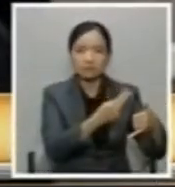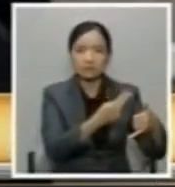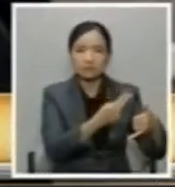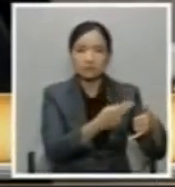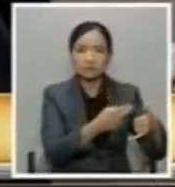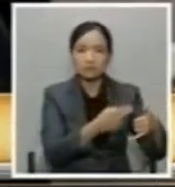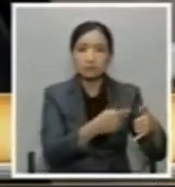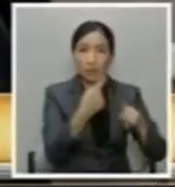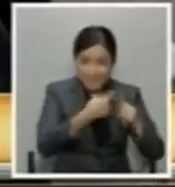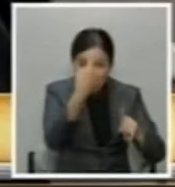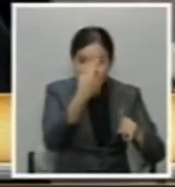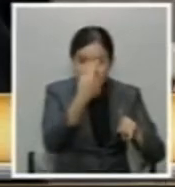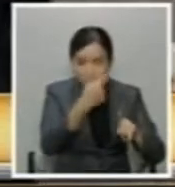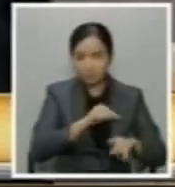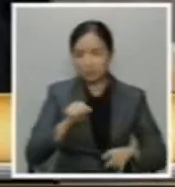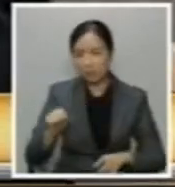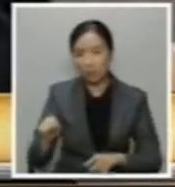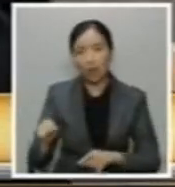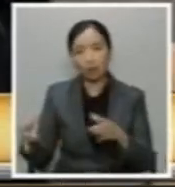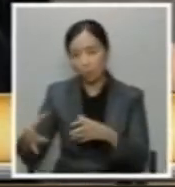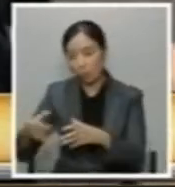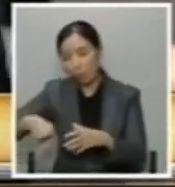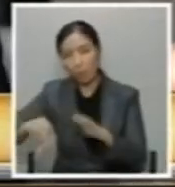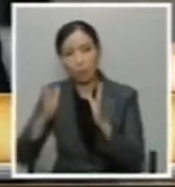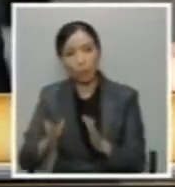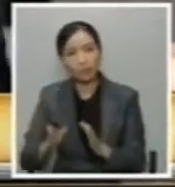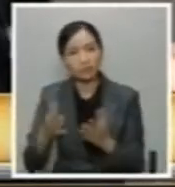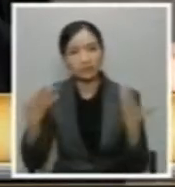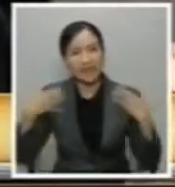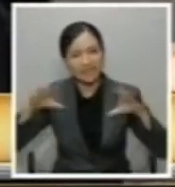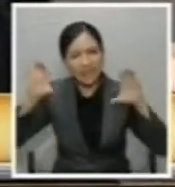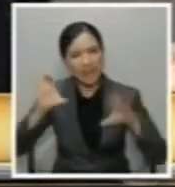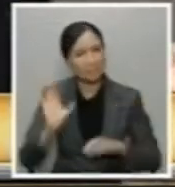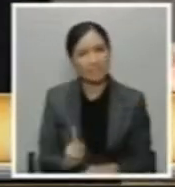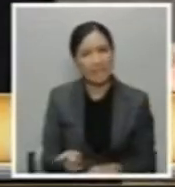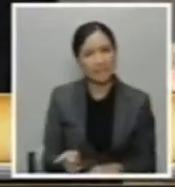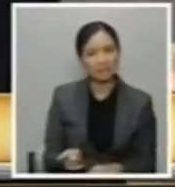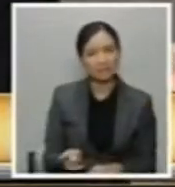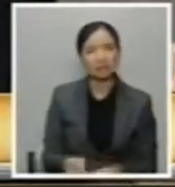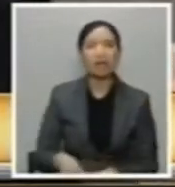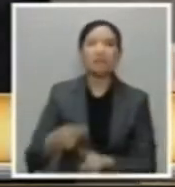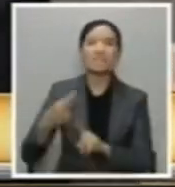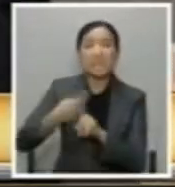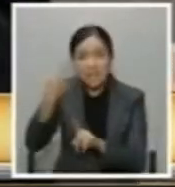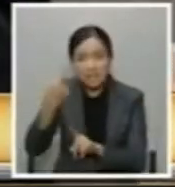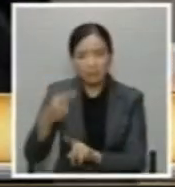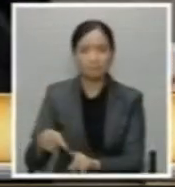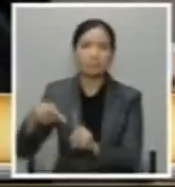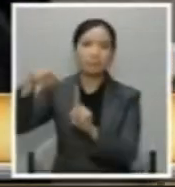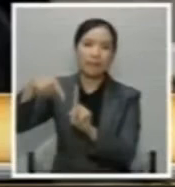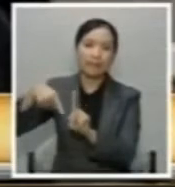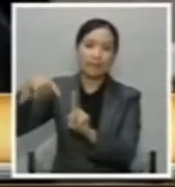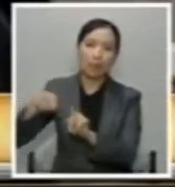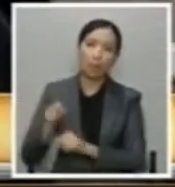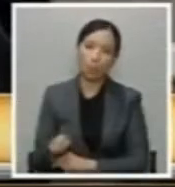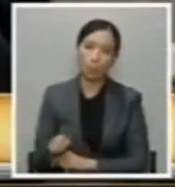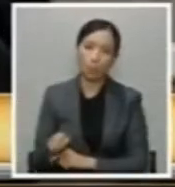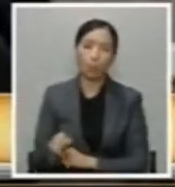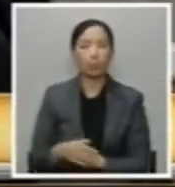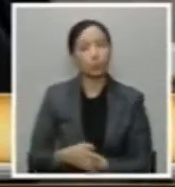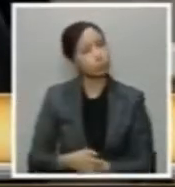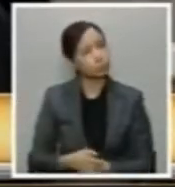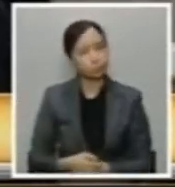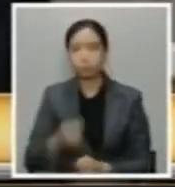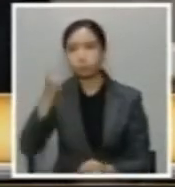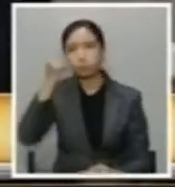าจะเป็นความต่างในแง่ของคุณภาพชีวิตทางเศรษฐกิจด้วยเพราะรายได้ต่างกันมากทีเดียวเพราะฉะนั้นในส่วนของเป้าหมายของสังค